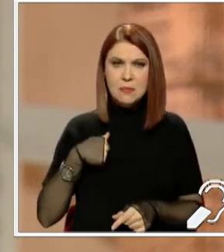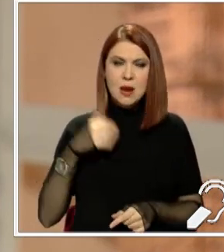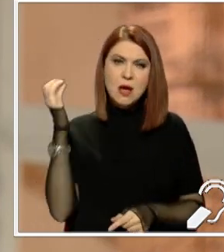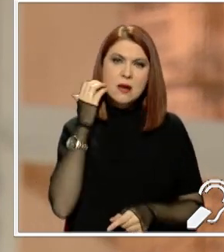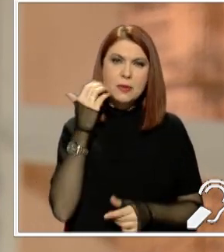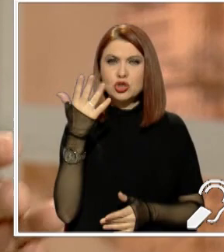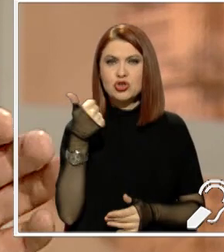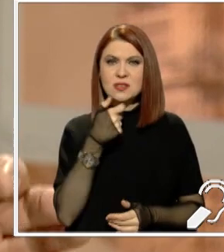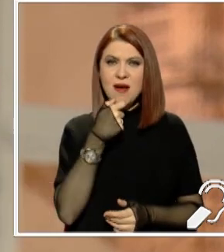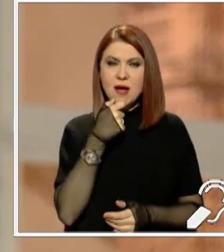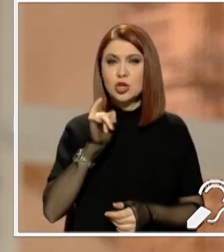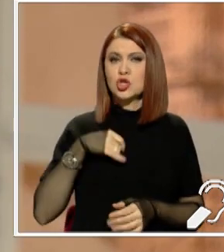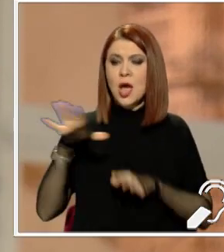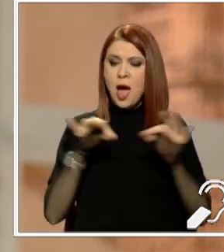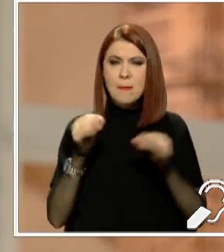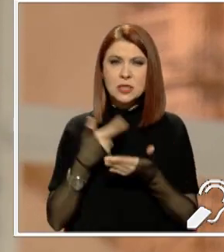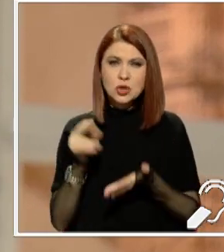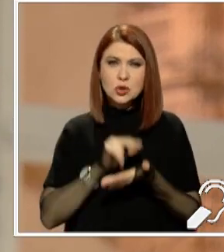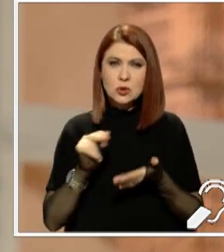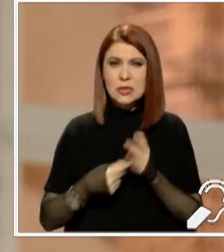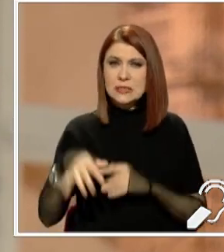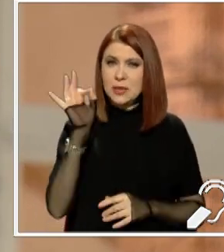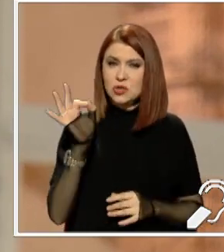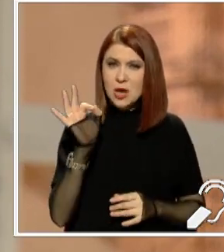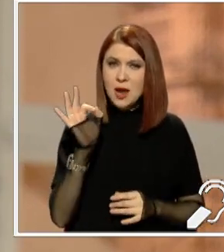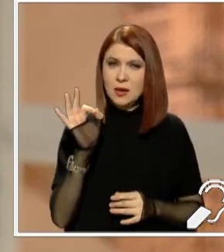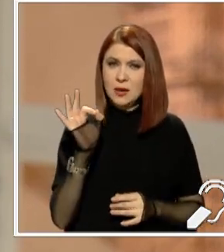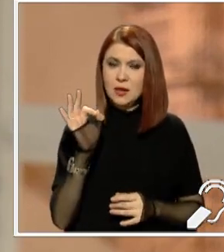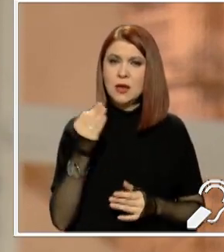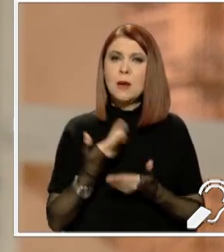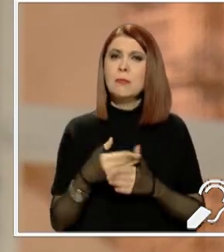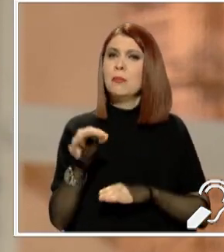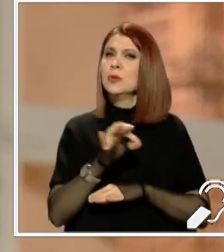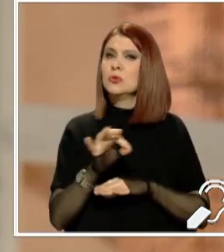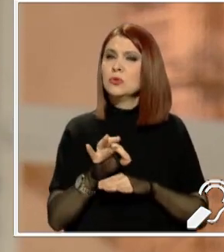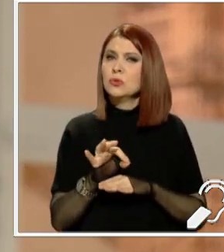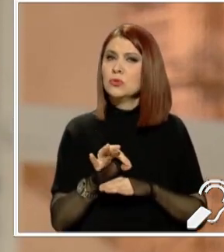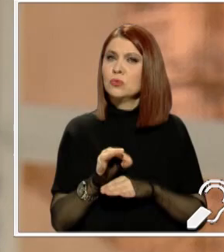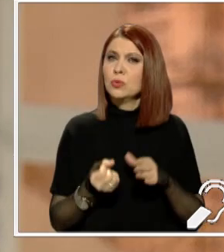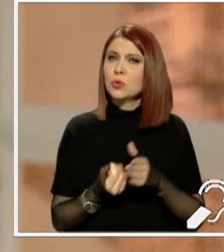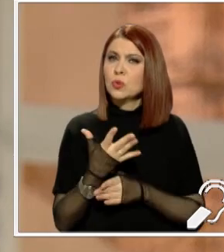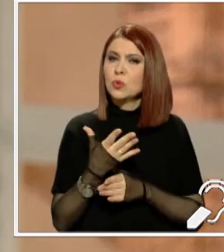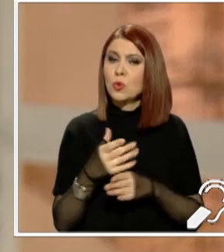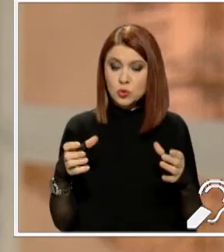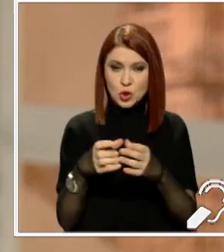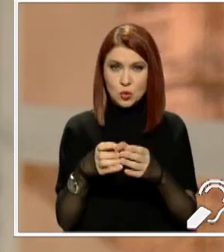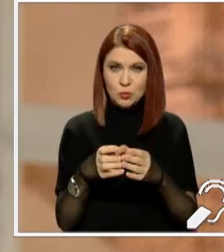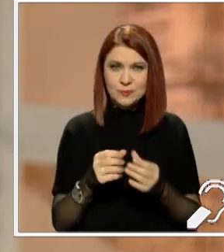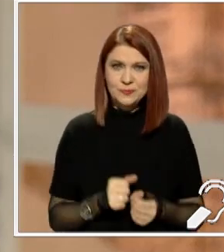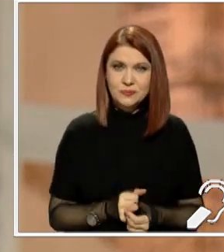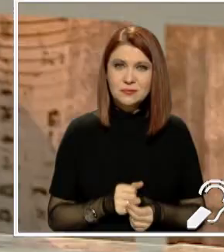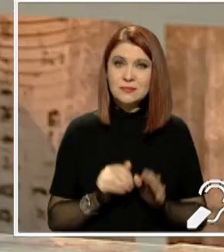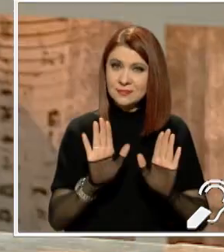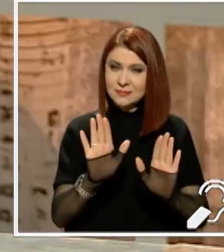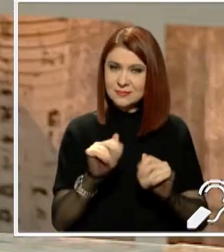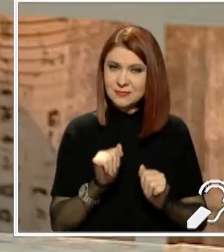years. And I choose those compositions specifically for this big project and arranged for a big band. Ok, just a